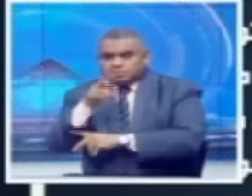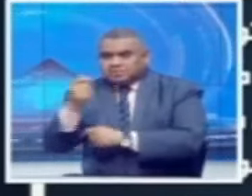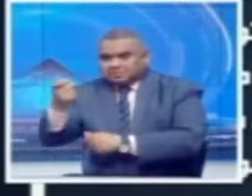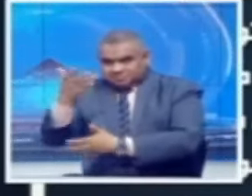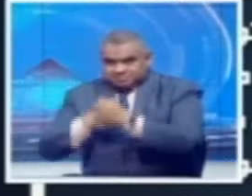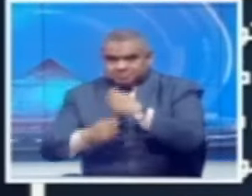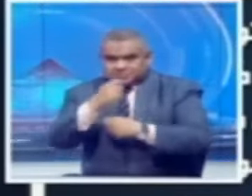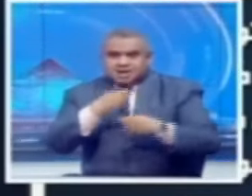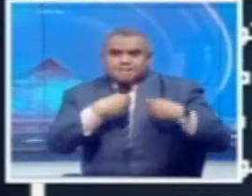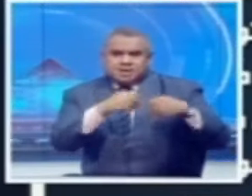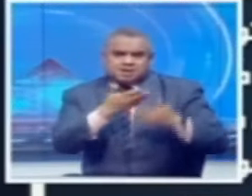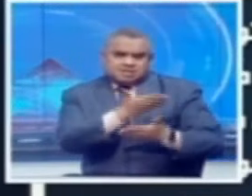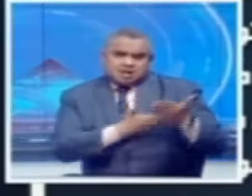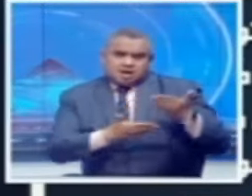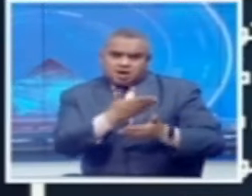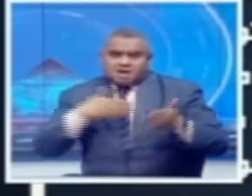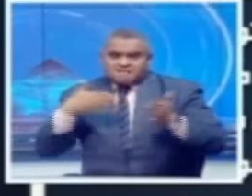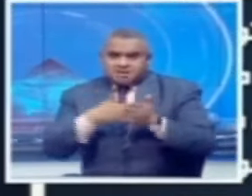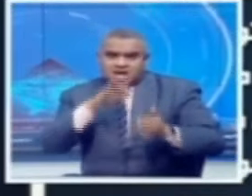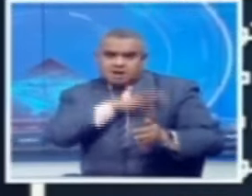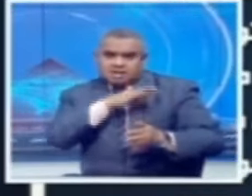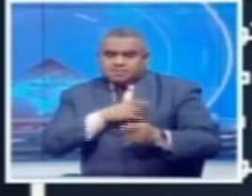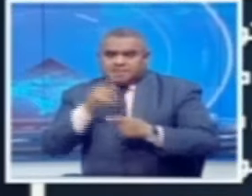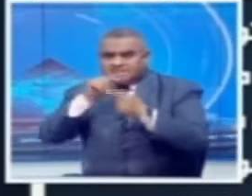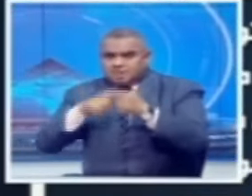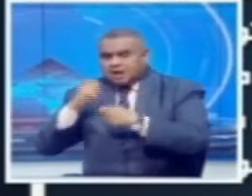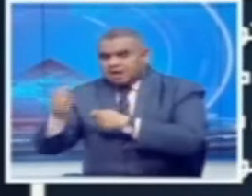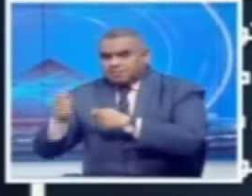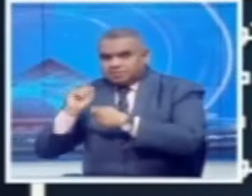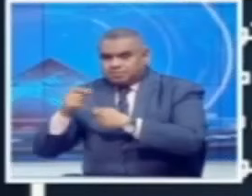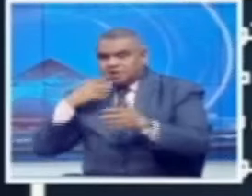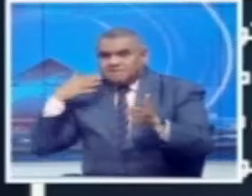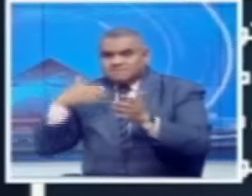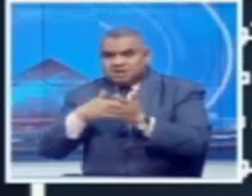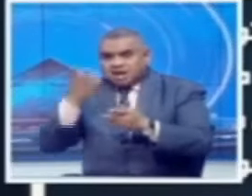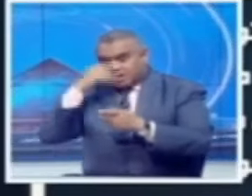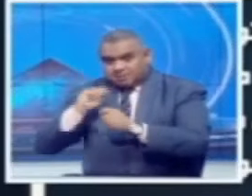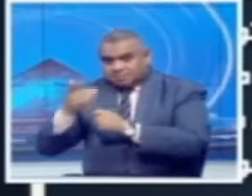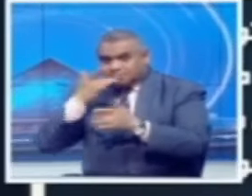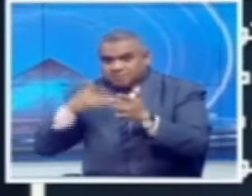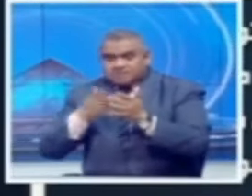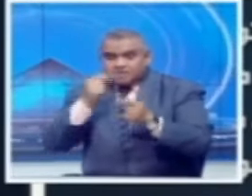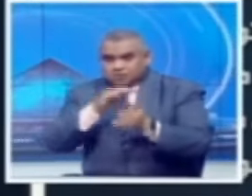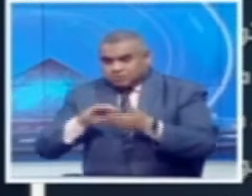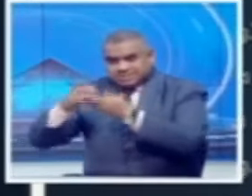مجال التجارة مقابل أرباح لم يتمكن من سدادها، كما رفض رد أصول المبالغ المستولى